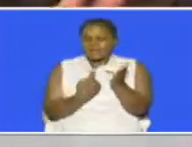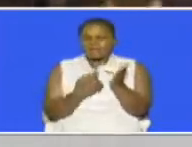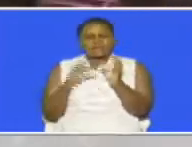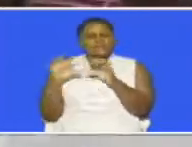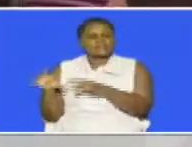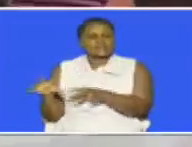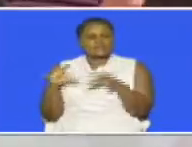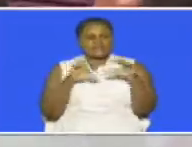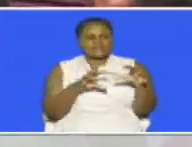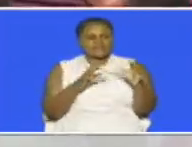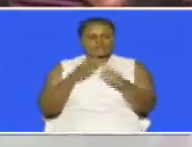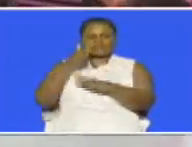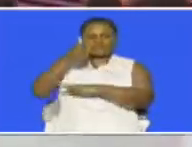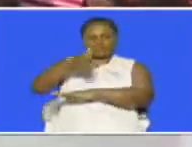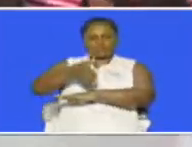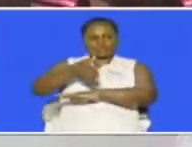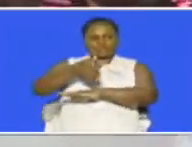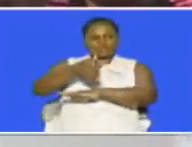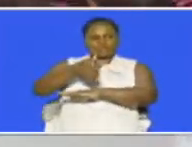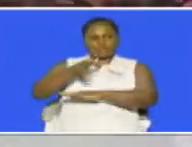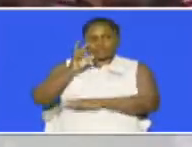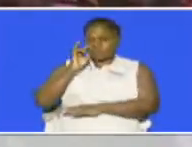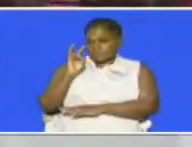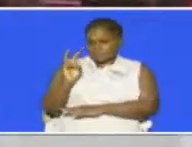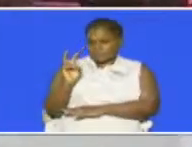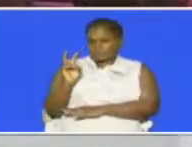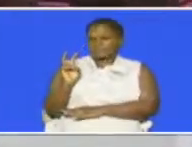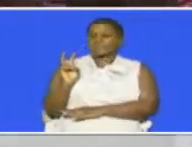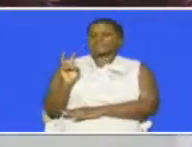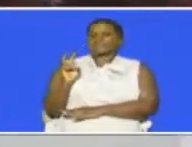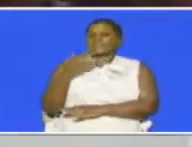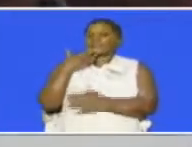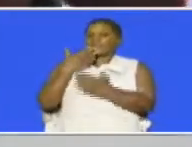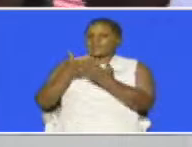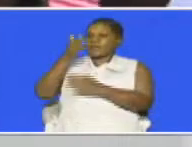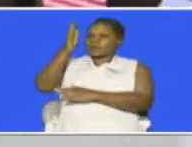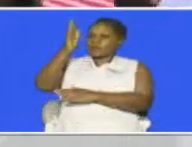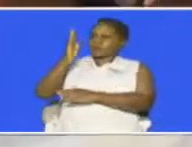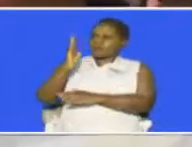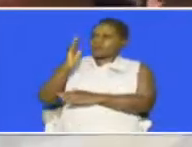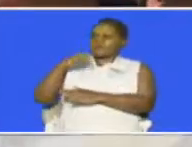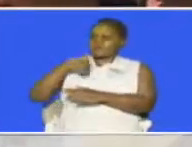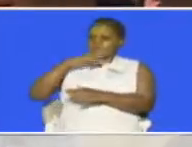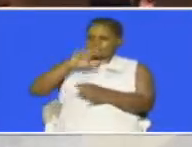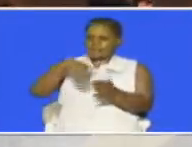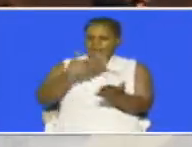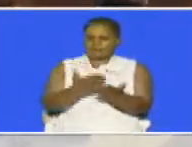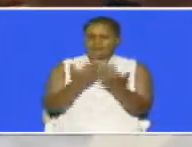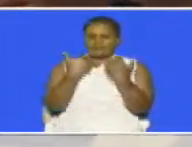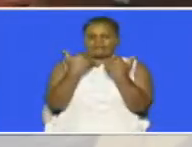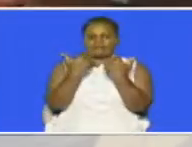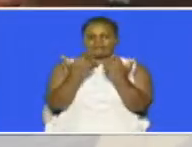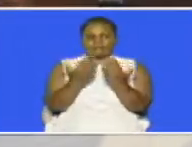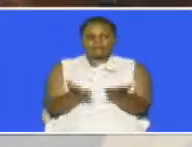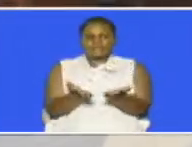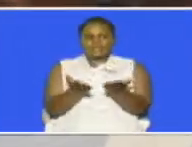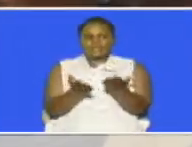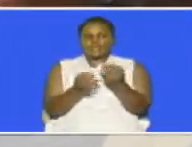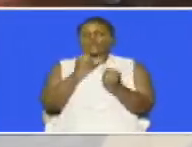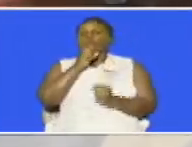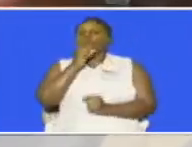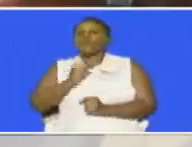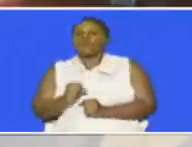tunateseka sana kwa kuvuka feri. Umeona? Sasa ni kushukuru Mungu kwa sababu tumeweza kufika. We are having ferries which are